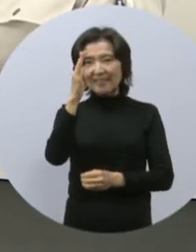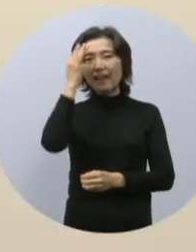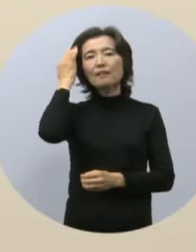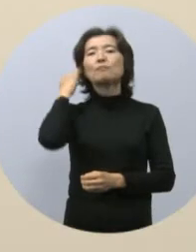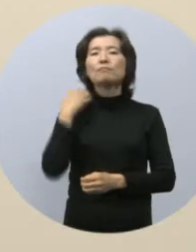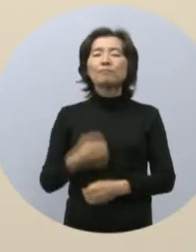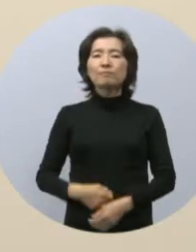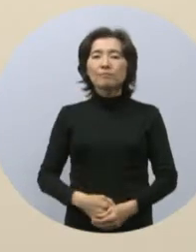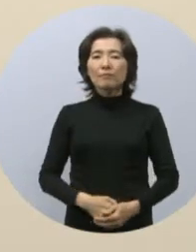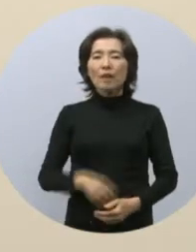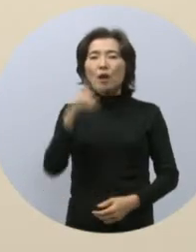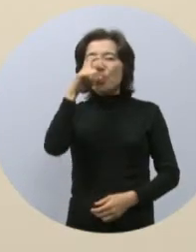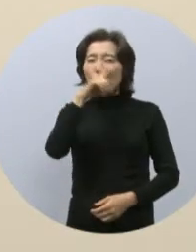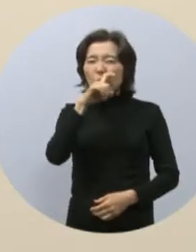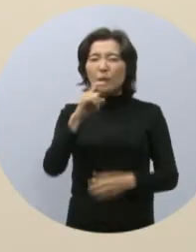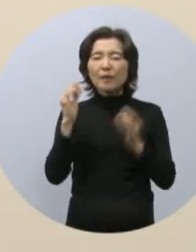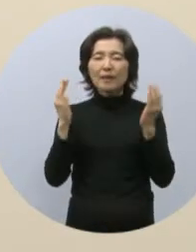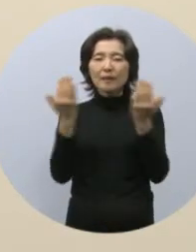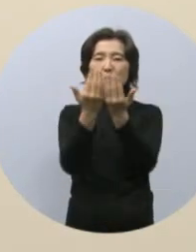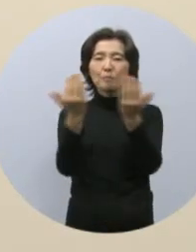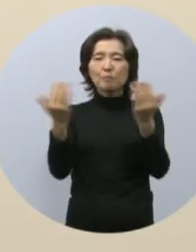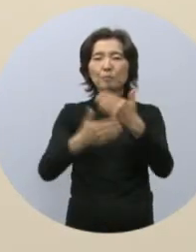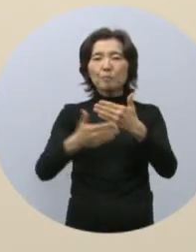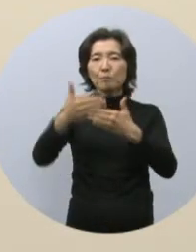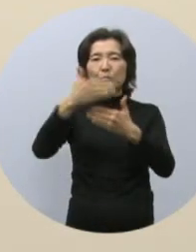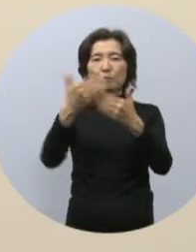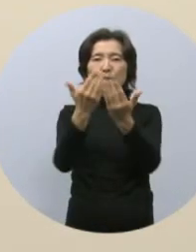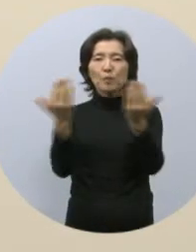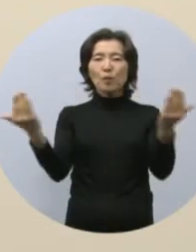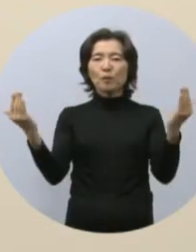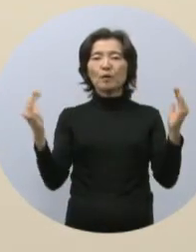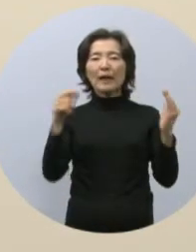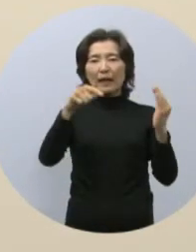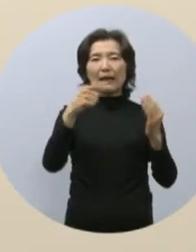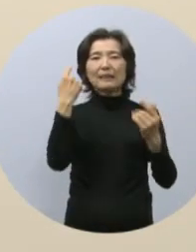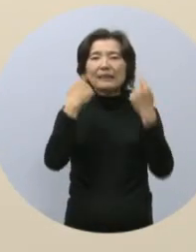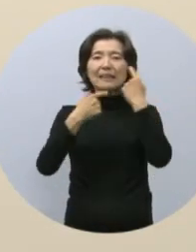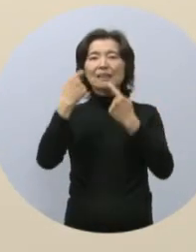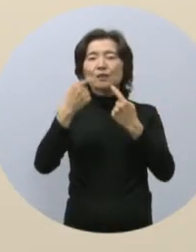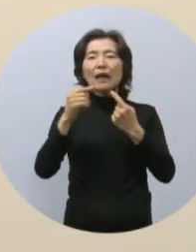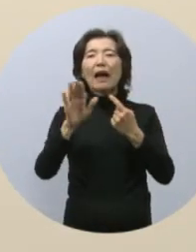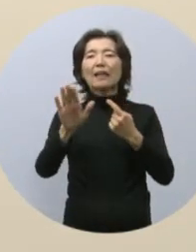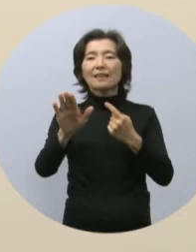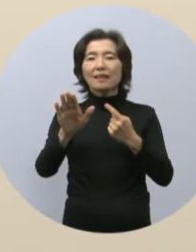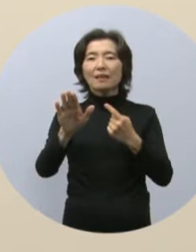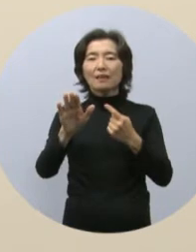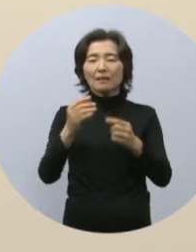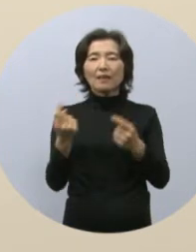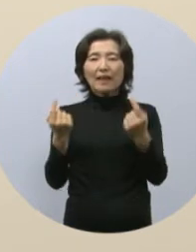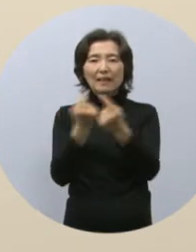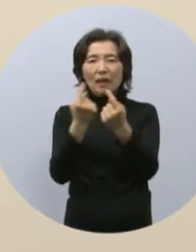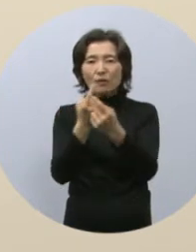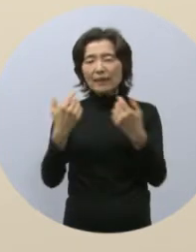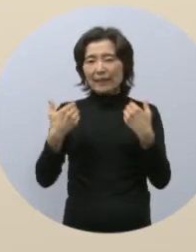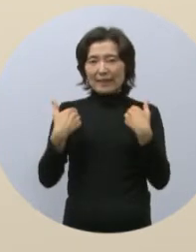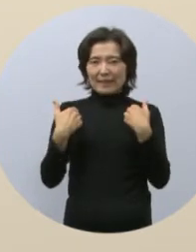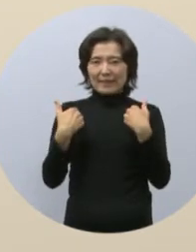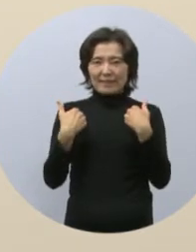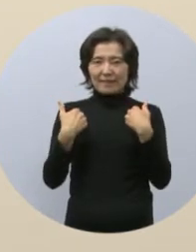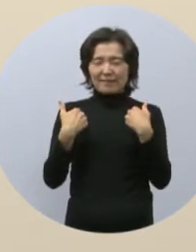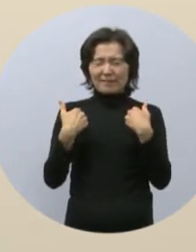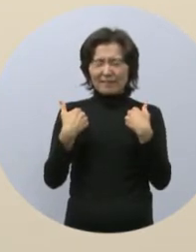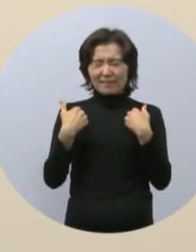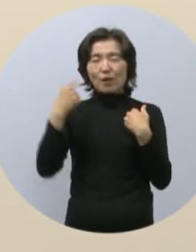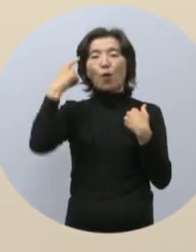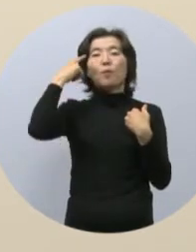そうですね、古いブロックが、亀裂が入ってましたので、 補修しなければと以前から思い、